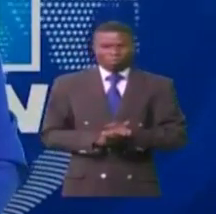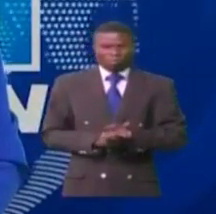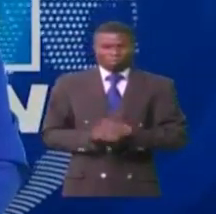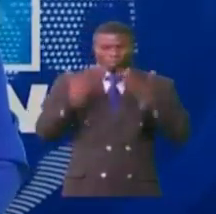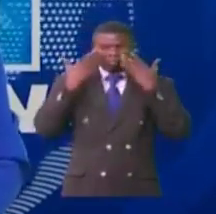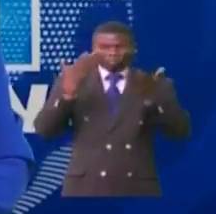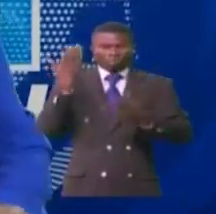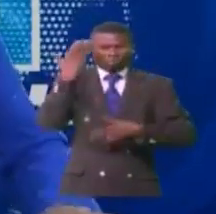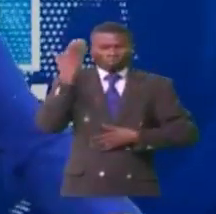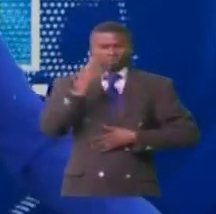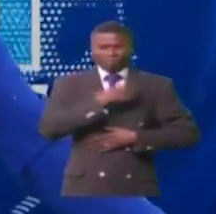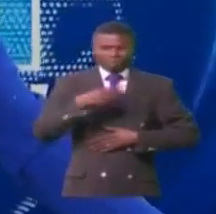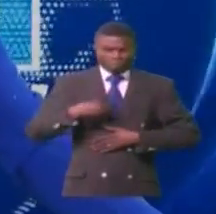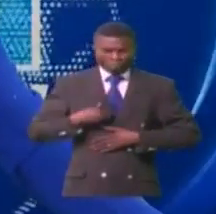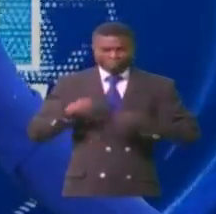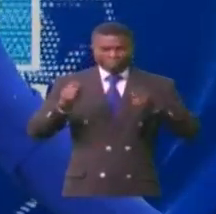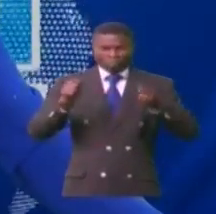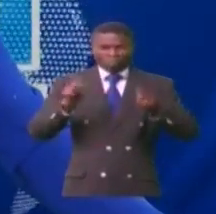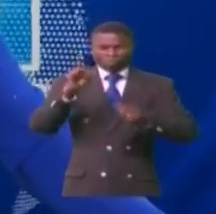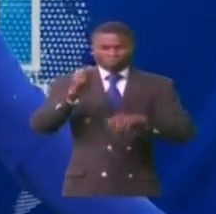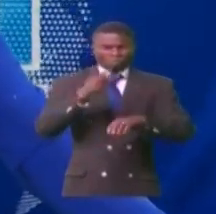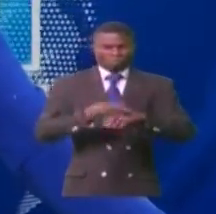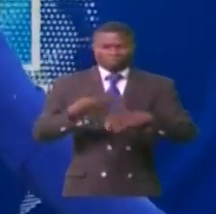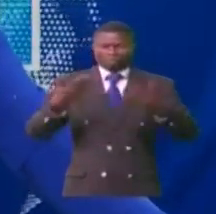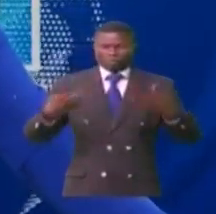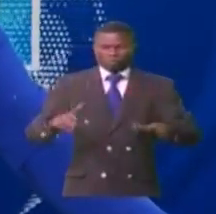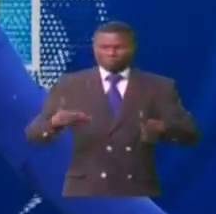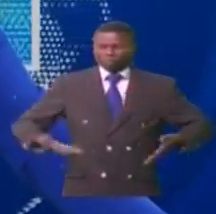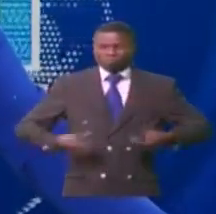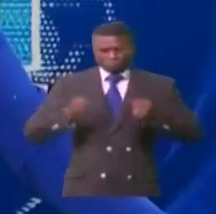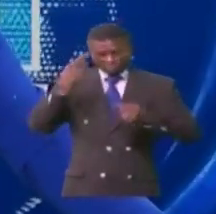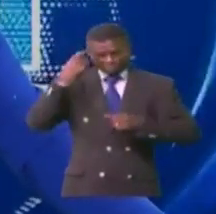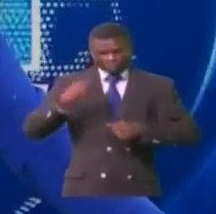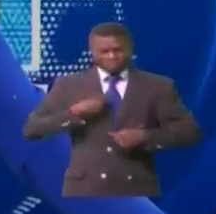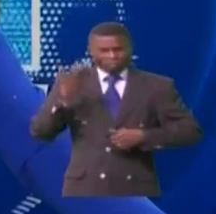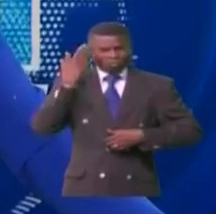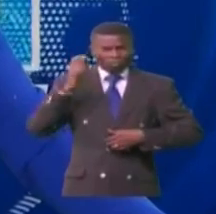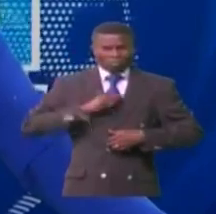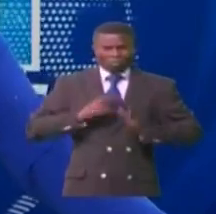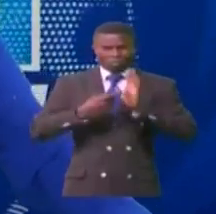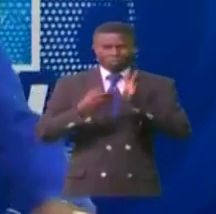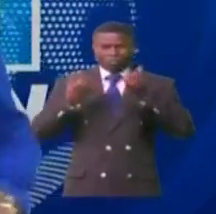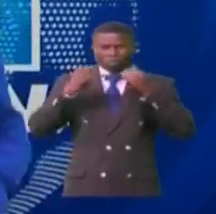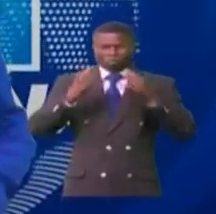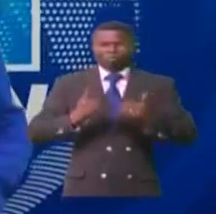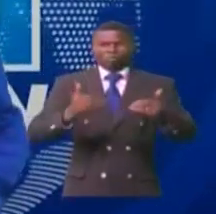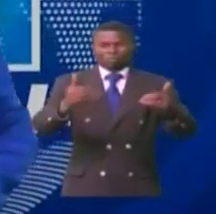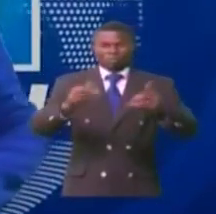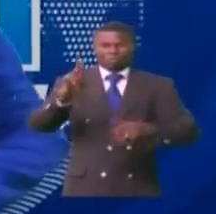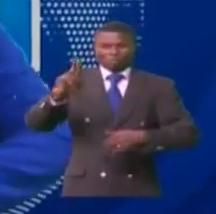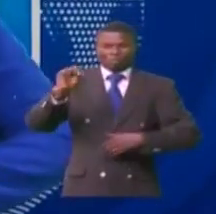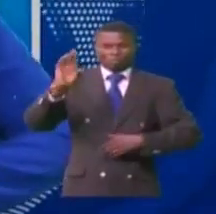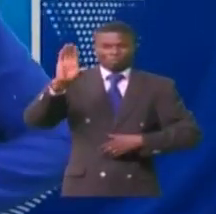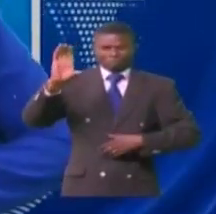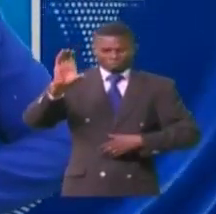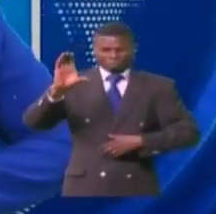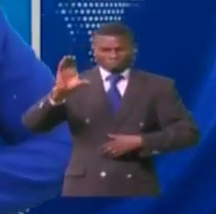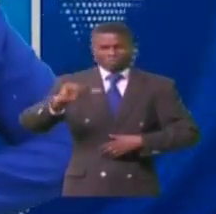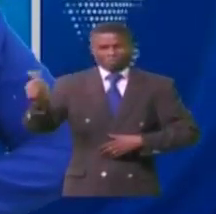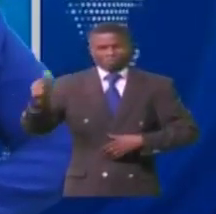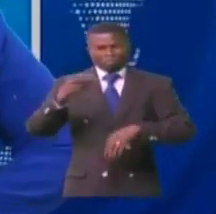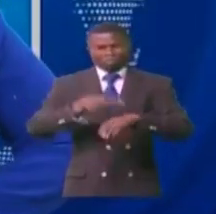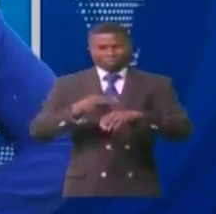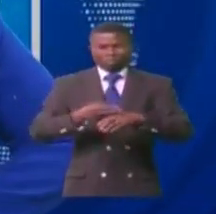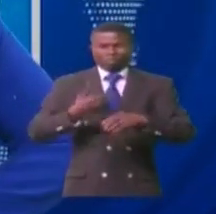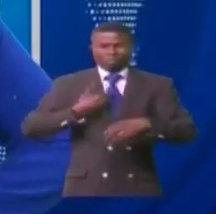Voilà, c'en est fini avec ce journal. Le plaisir était pour moi de vous le présenter. L'actualité continue avec José Baïtambo. Demain,